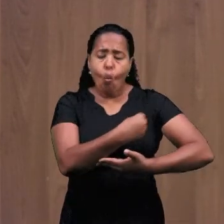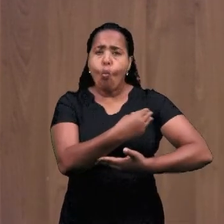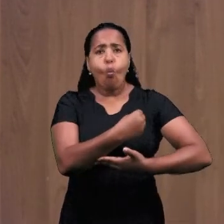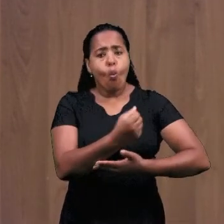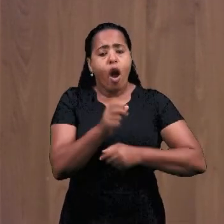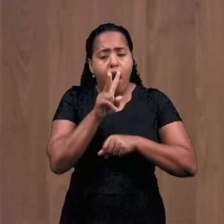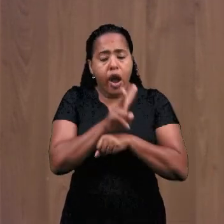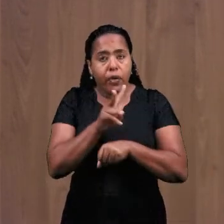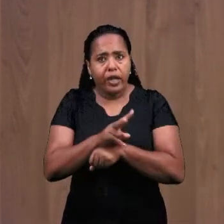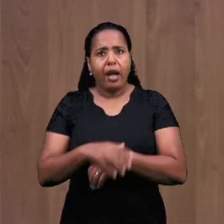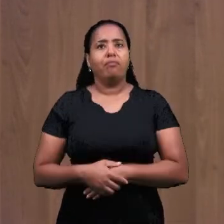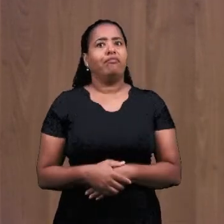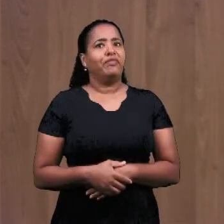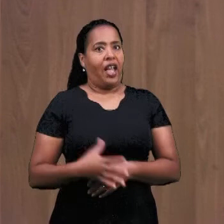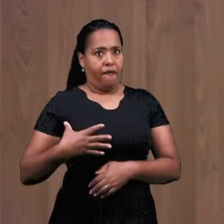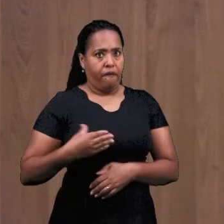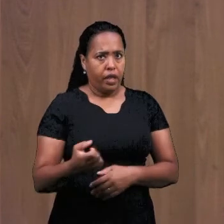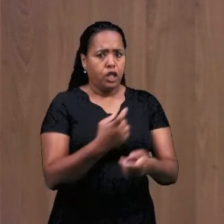les femmes